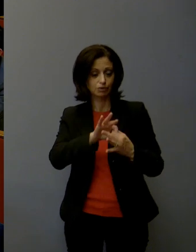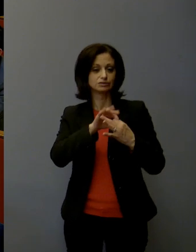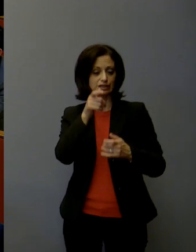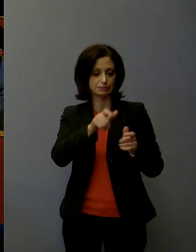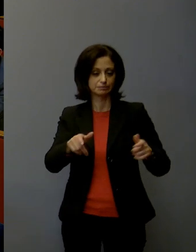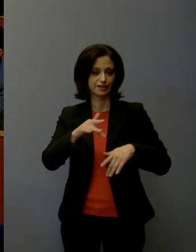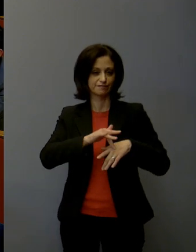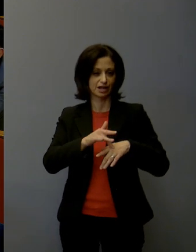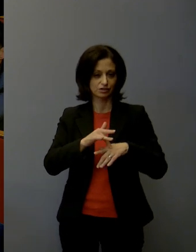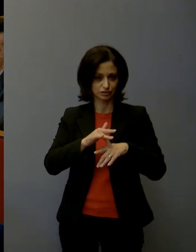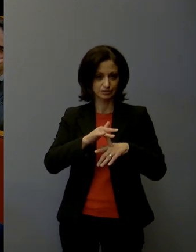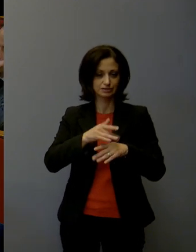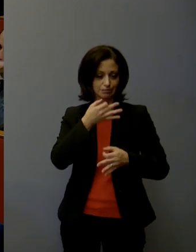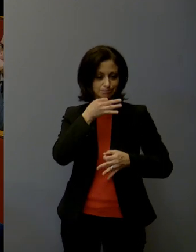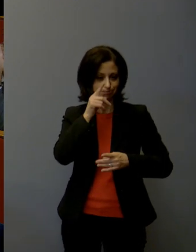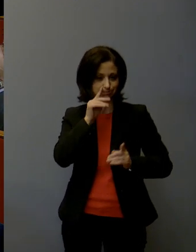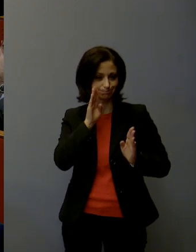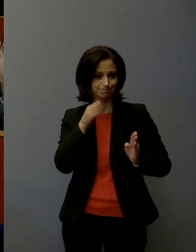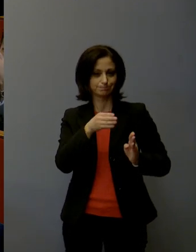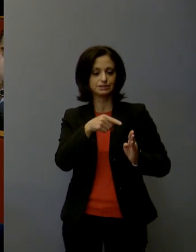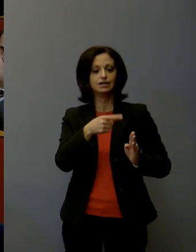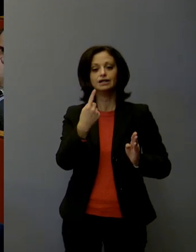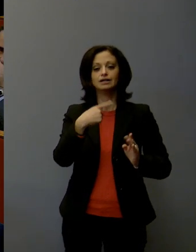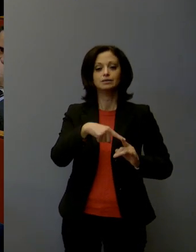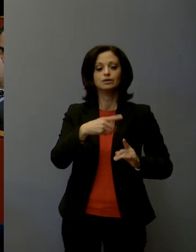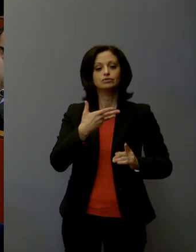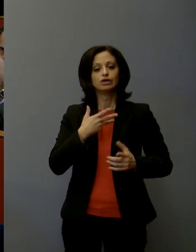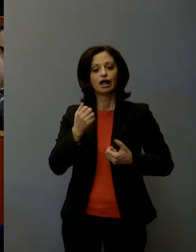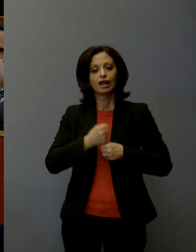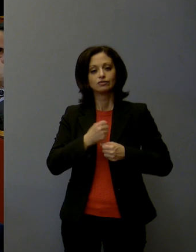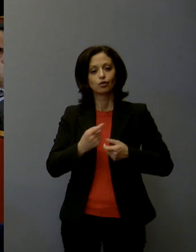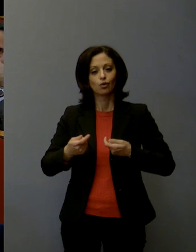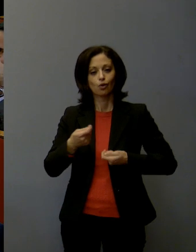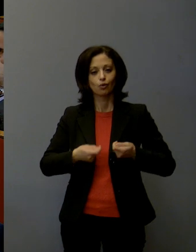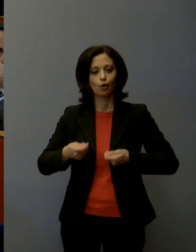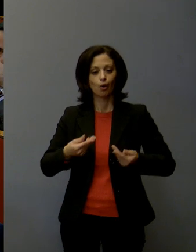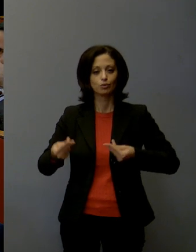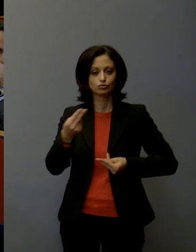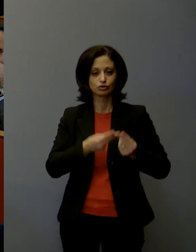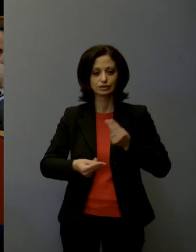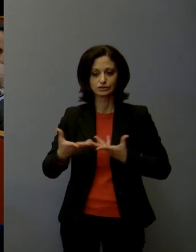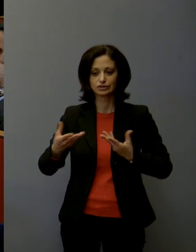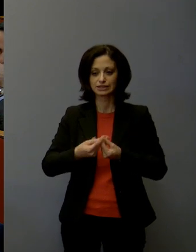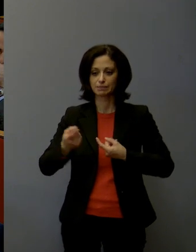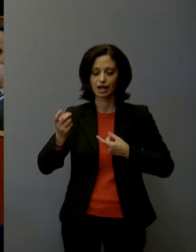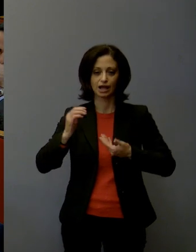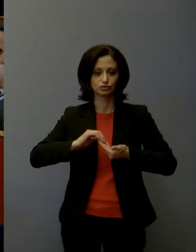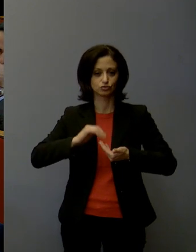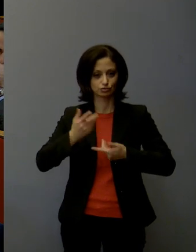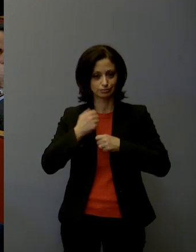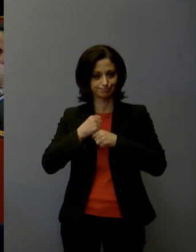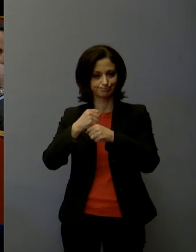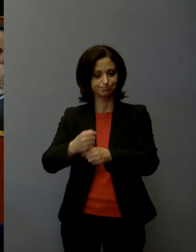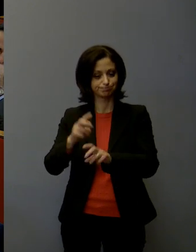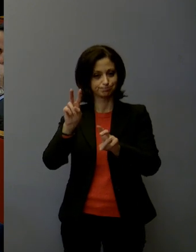e chiaramente si parla anche del di di un lavoro di tipo progettazioni in sinergia con le associazioni rappresentative di